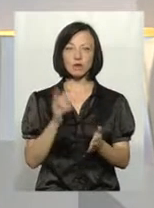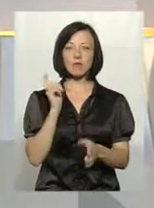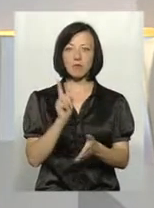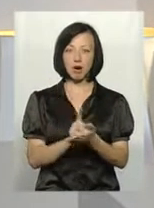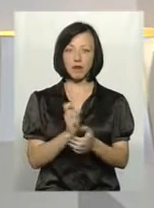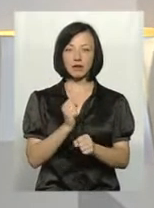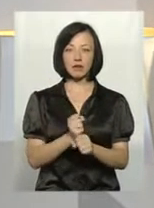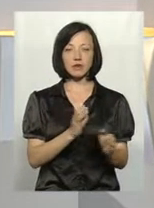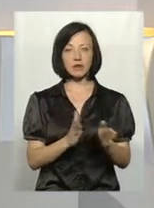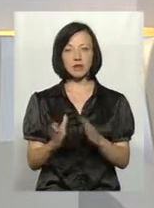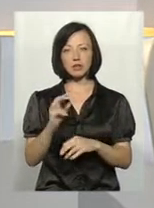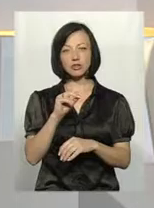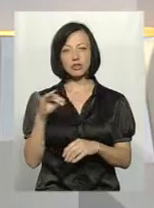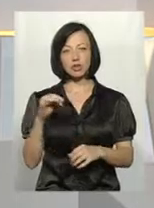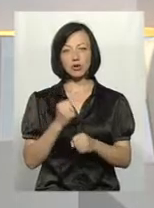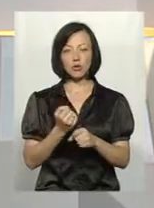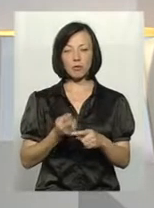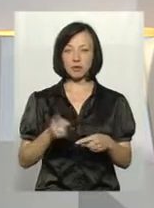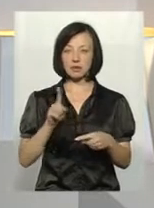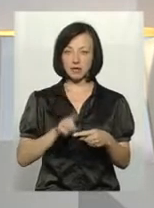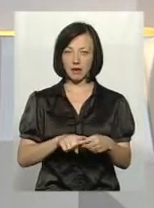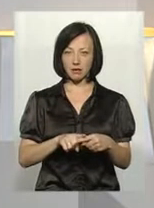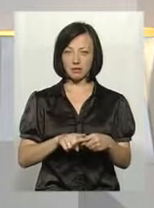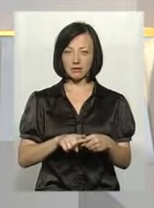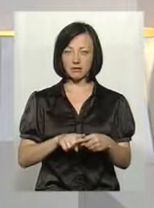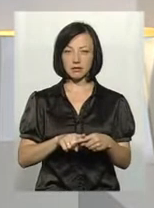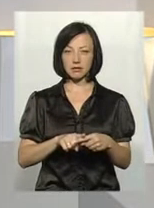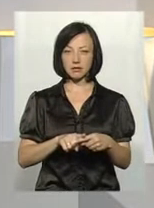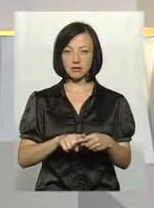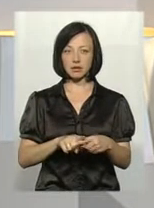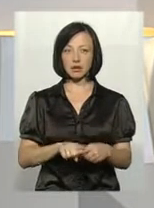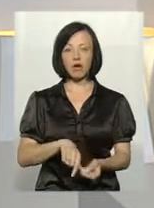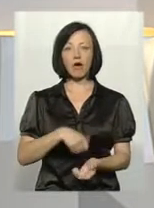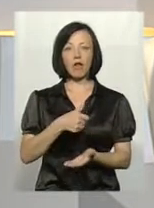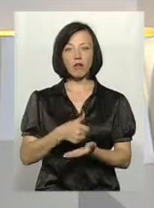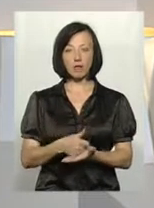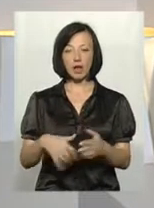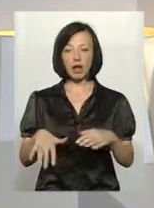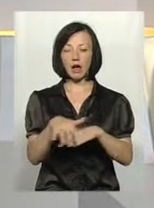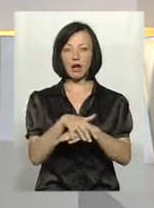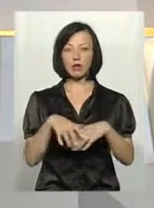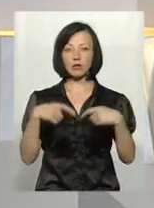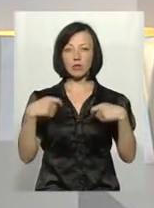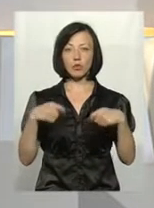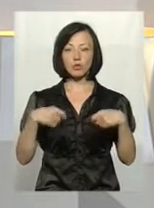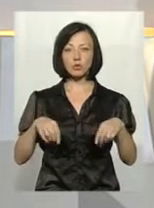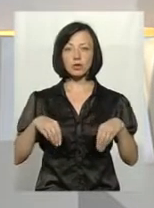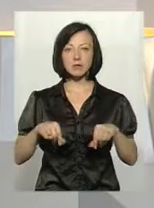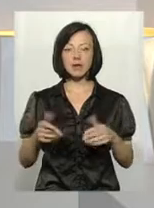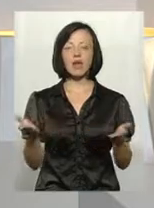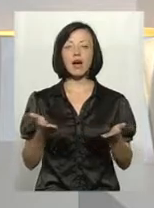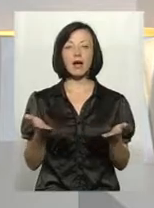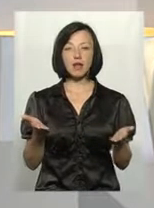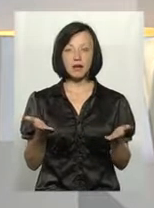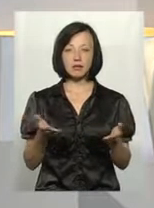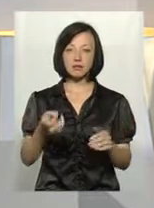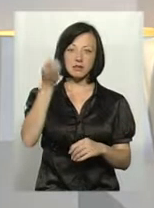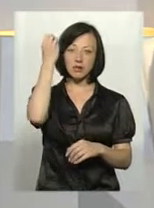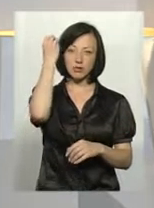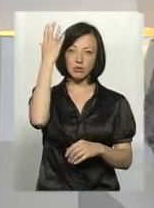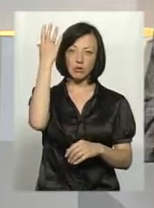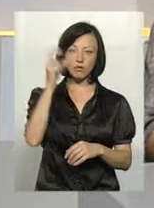лад. Та чи робить вона це? І головне, ринок продажу землі, який він,